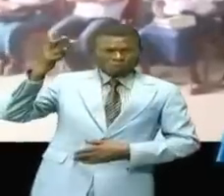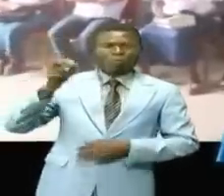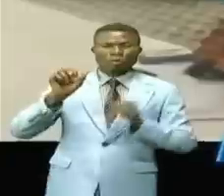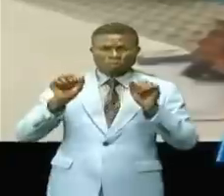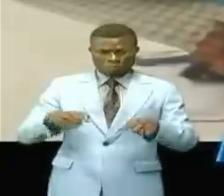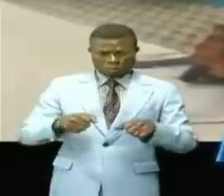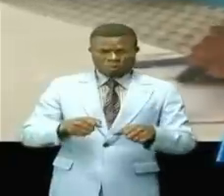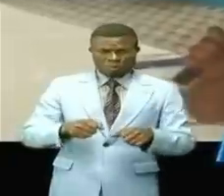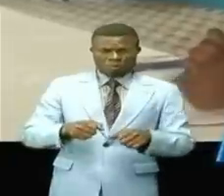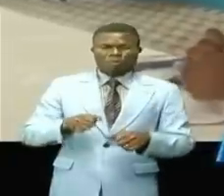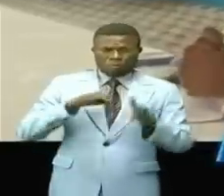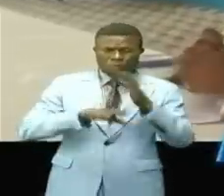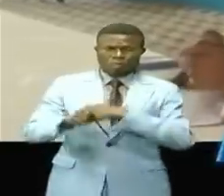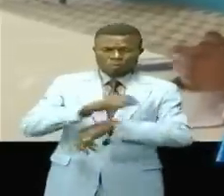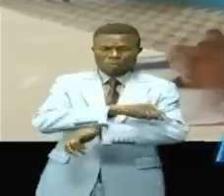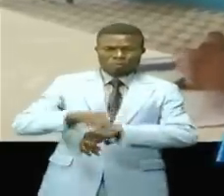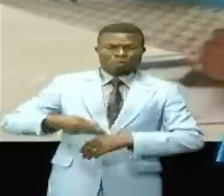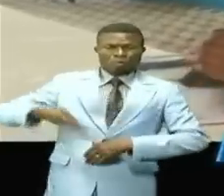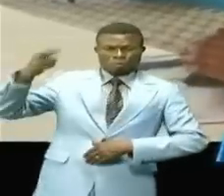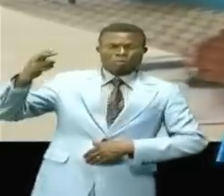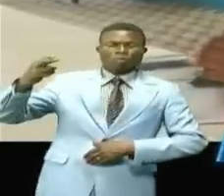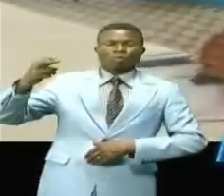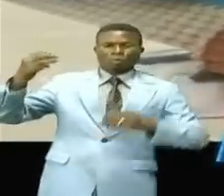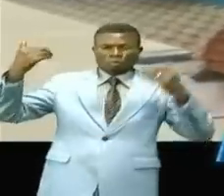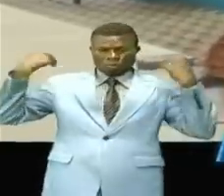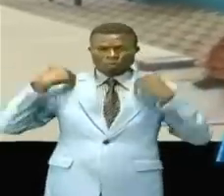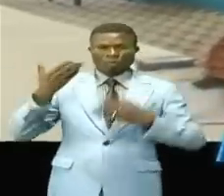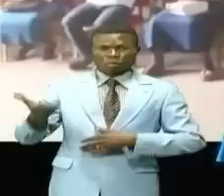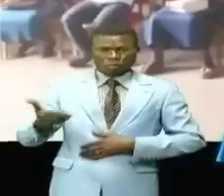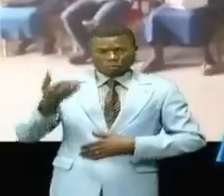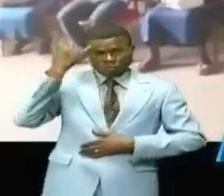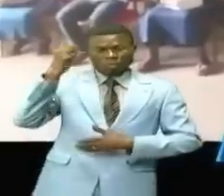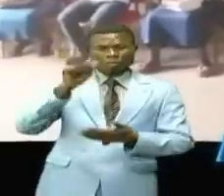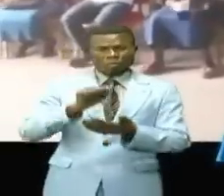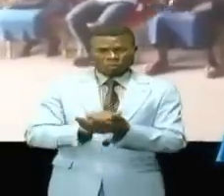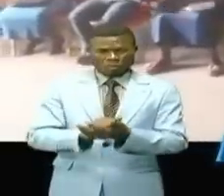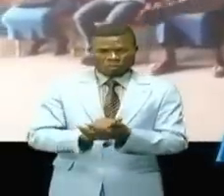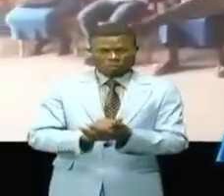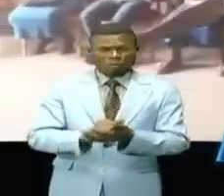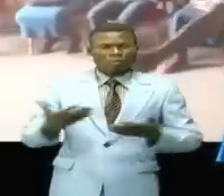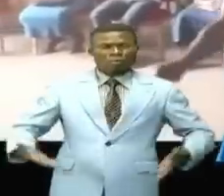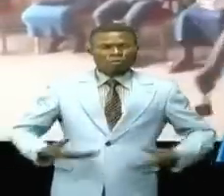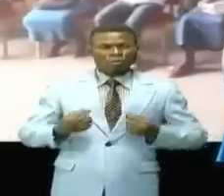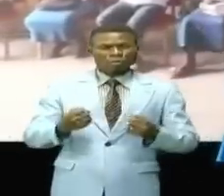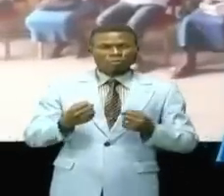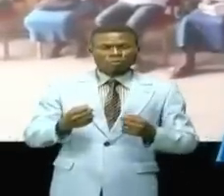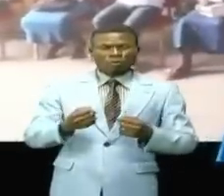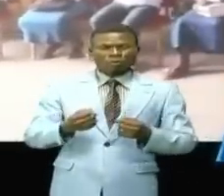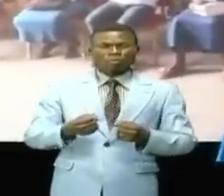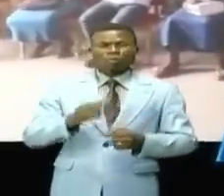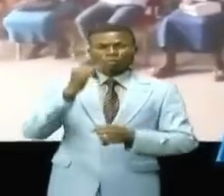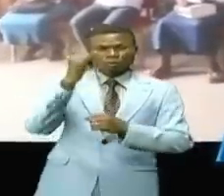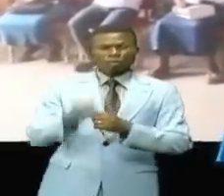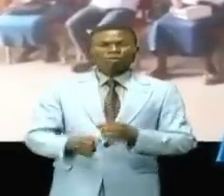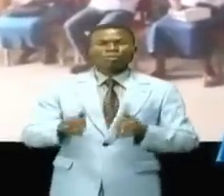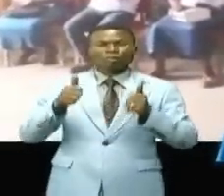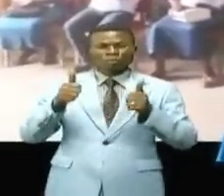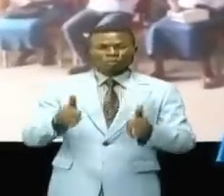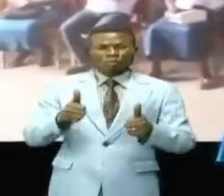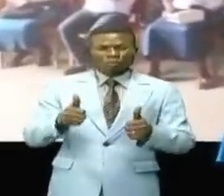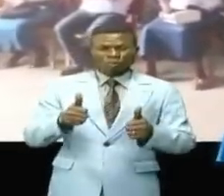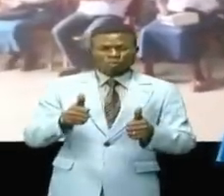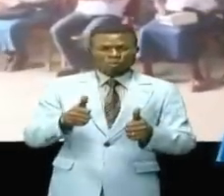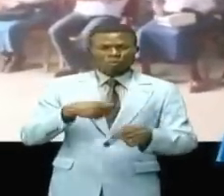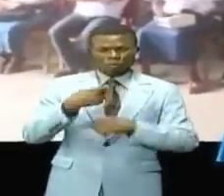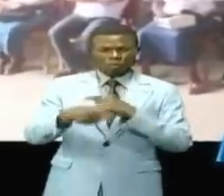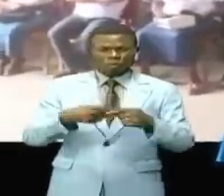grands postes de responsabilité. C'est dans cette ambiance conviviale que la sanction positive a été